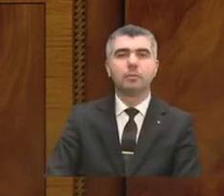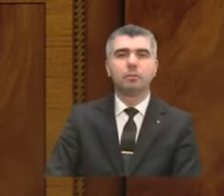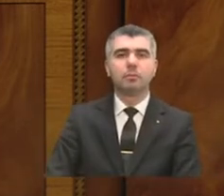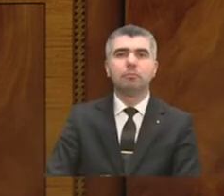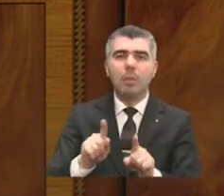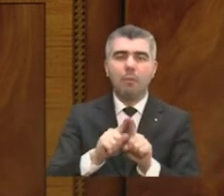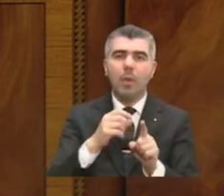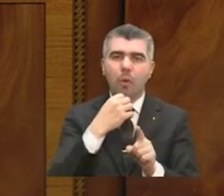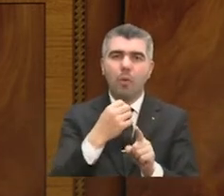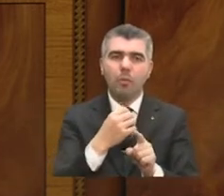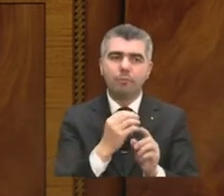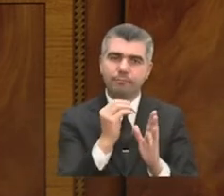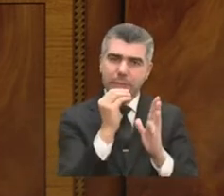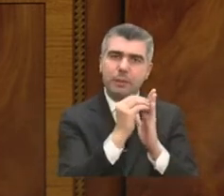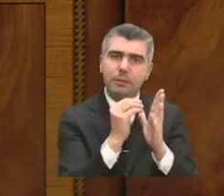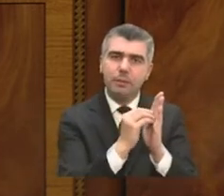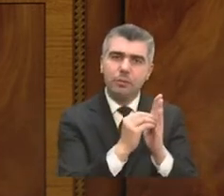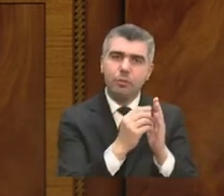catégoriquement